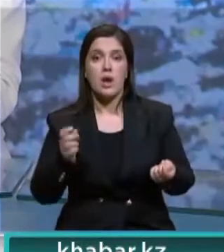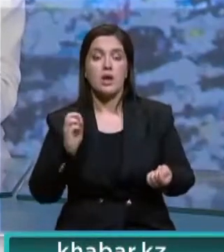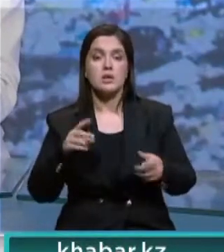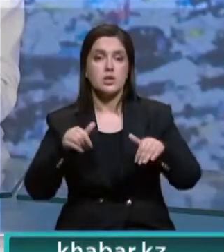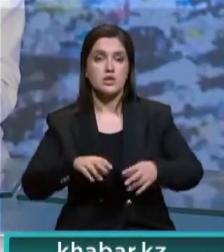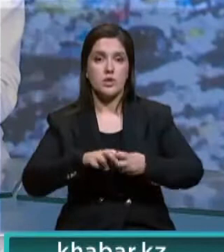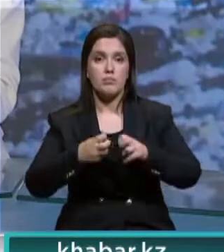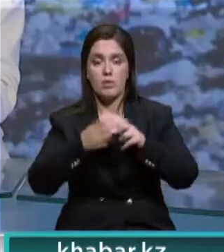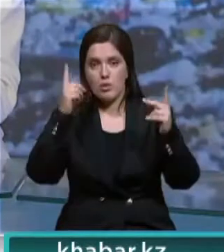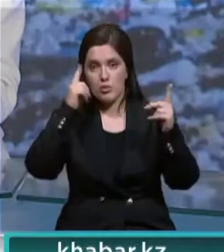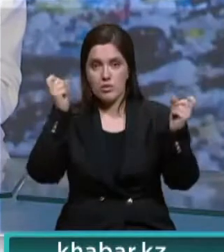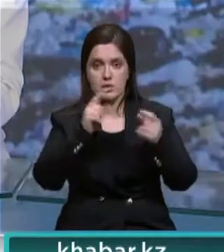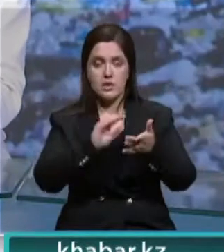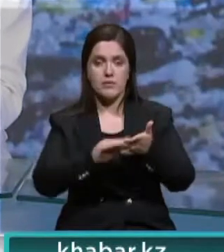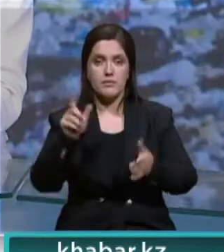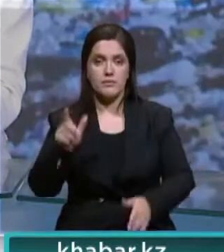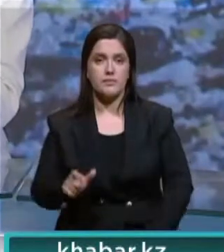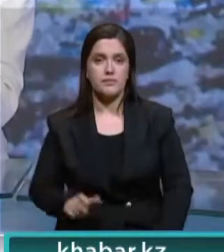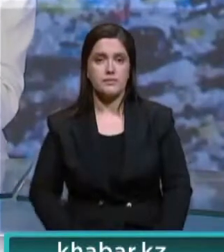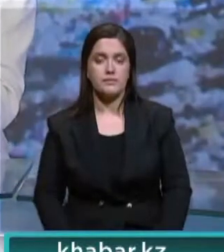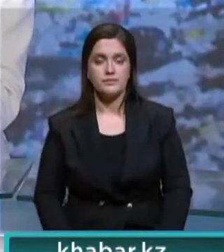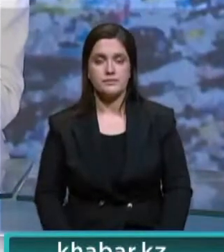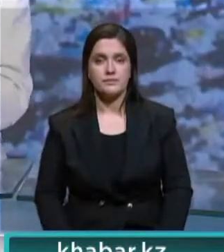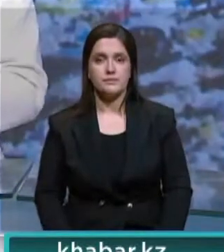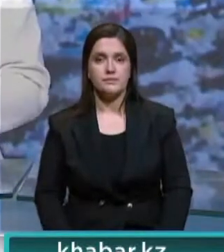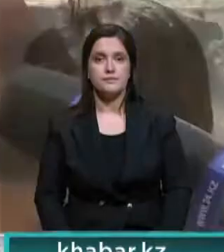чиновники и как они намерены решать проблему, узнавал Рауль Габитов.